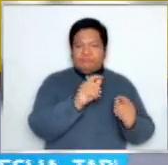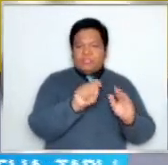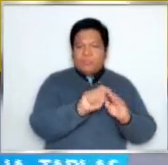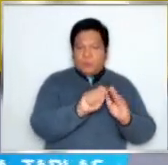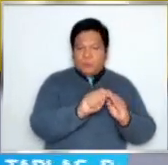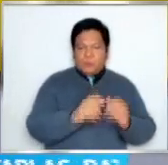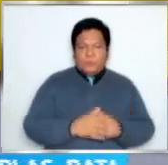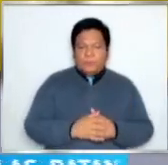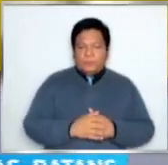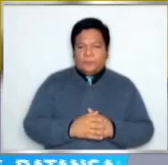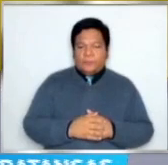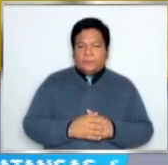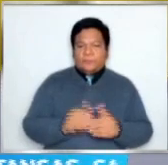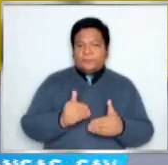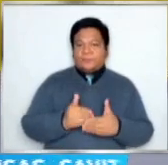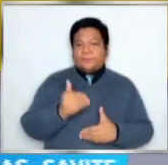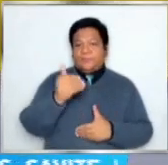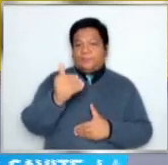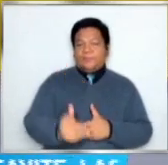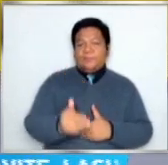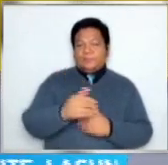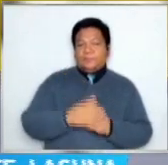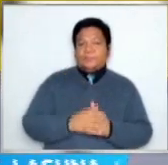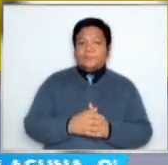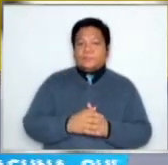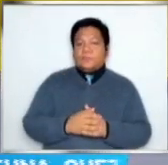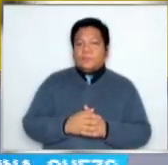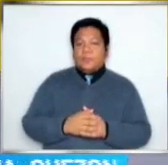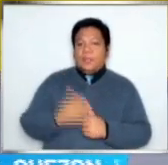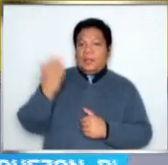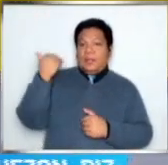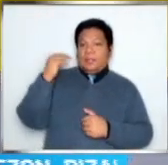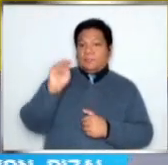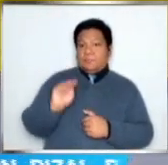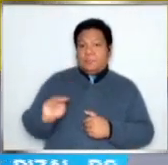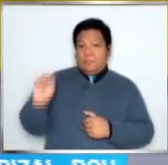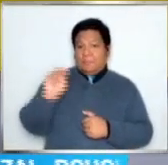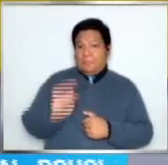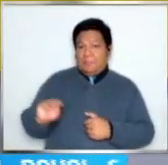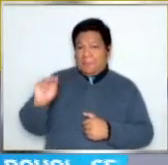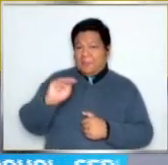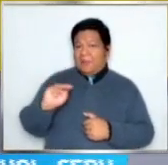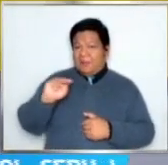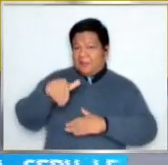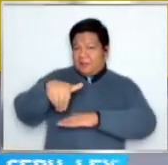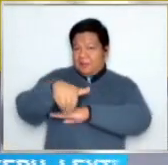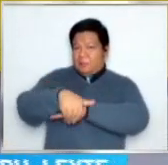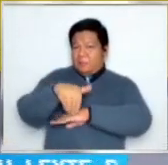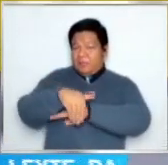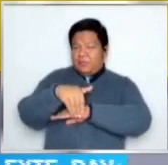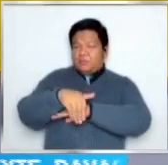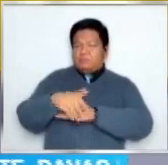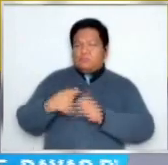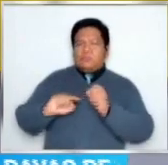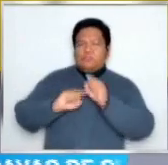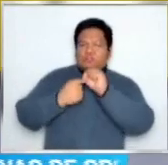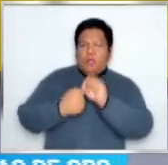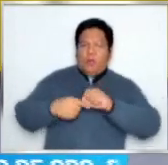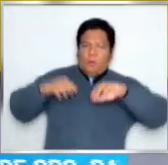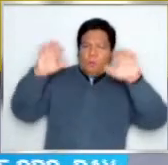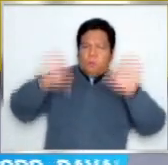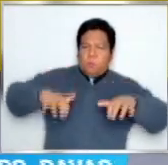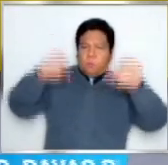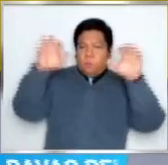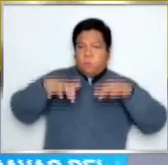Lunes pa lamang ng gabi simulang naramdaman na po ang pananalasa ng bagyong Julina sa ilang lugar sa Visayas. Balitang hatid